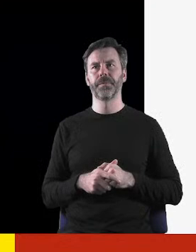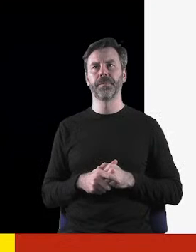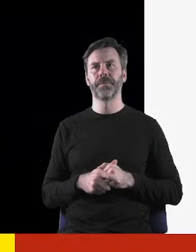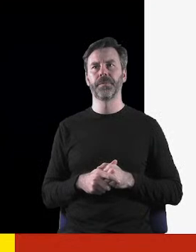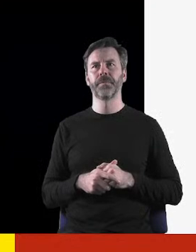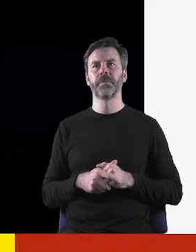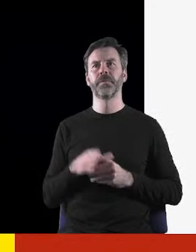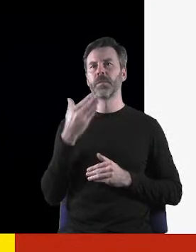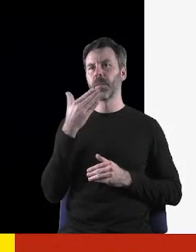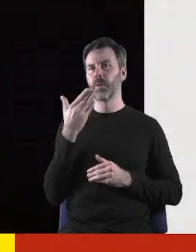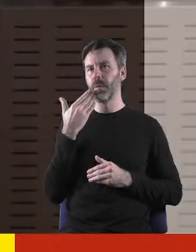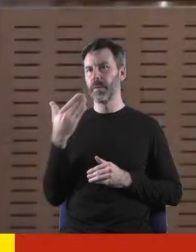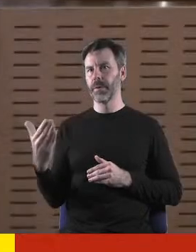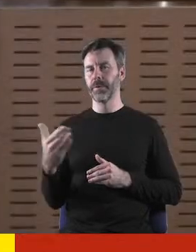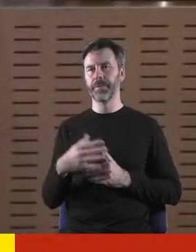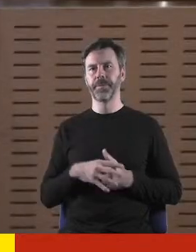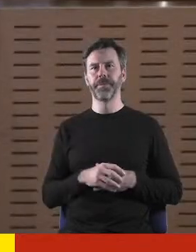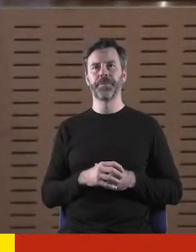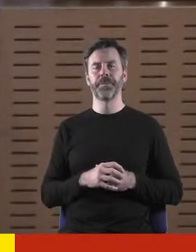tyle, dziękuję bardzo.